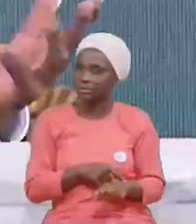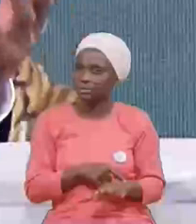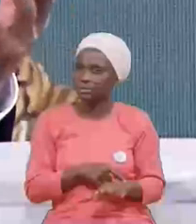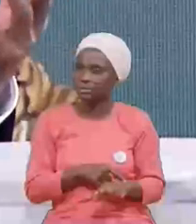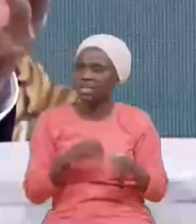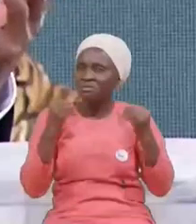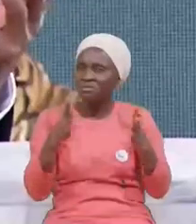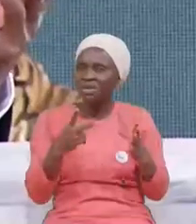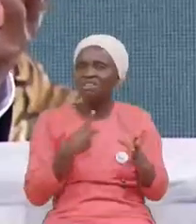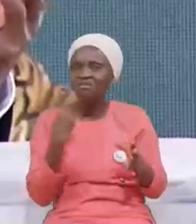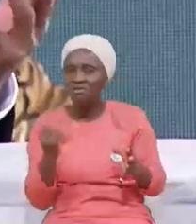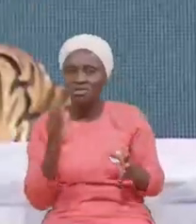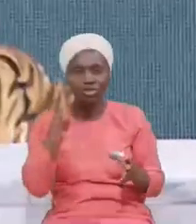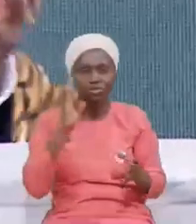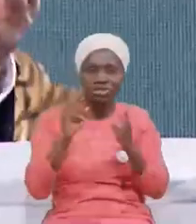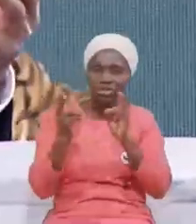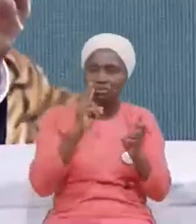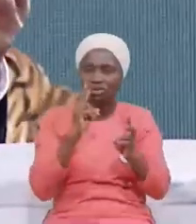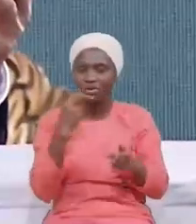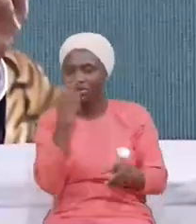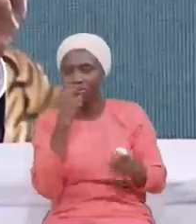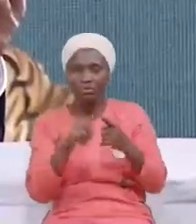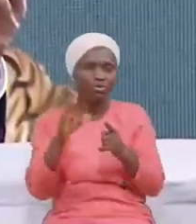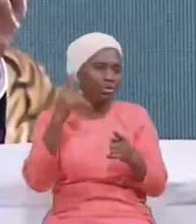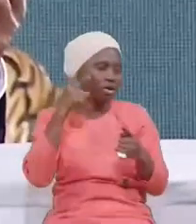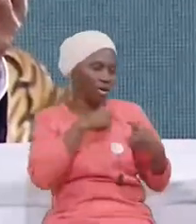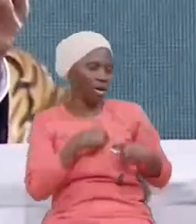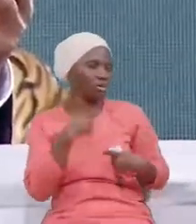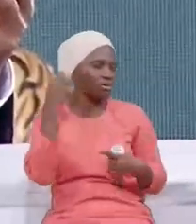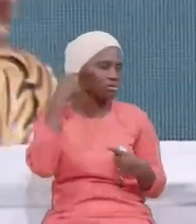Plusieurs voix vont parler. Plusieurs idées vont venir.